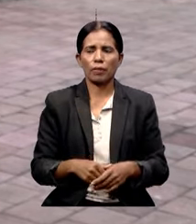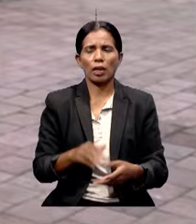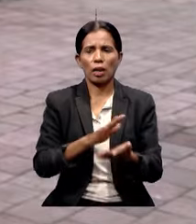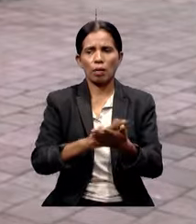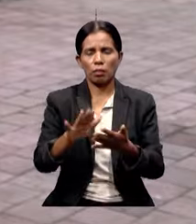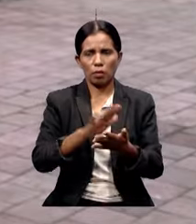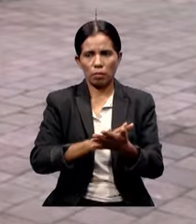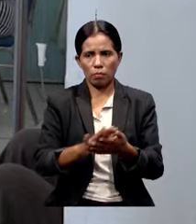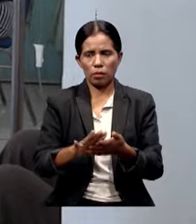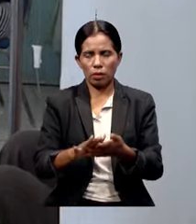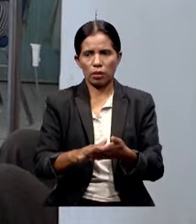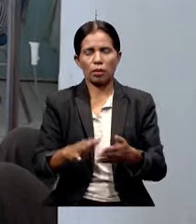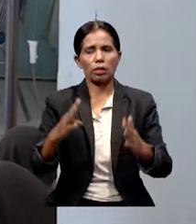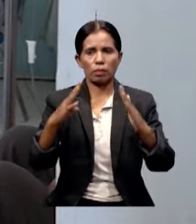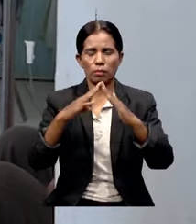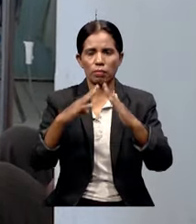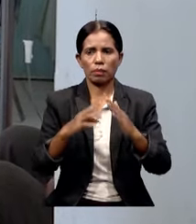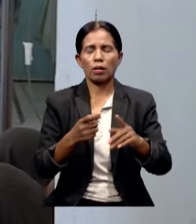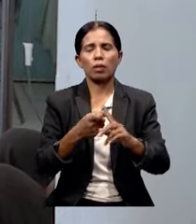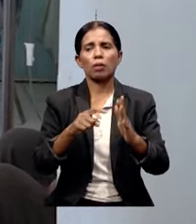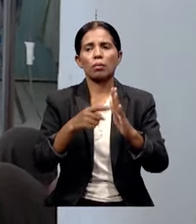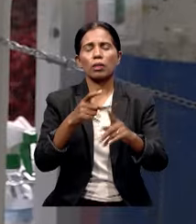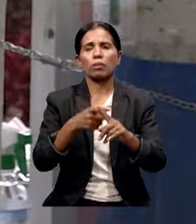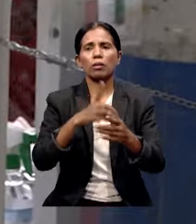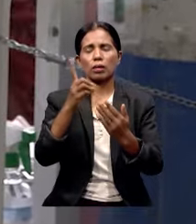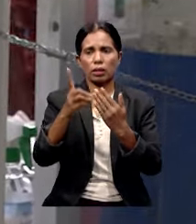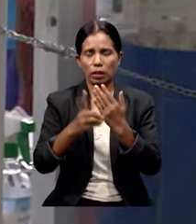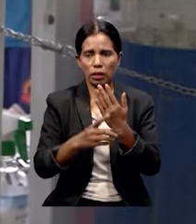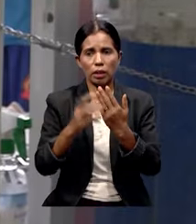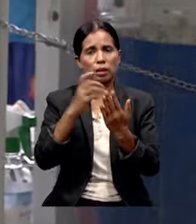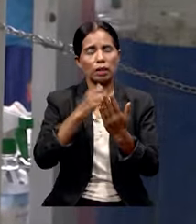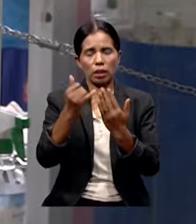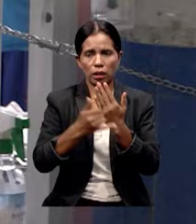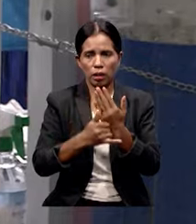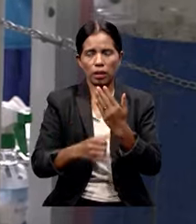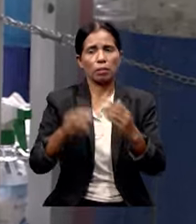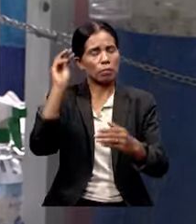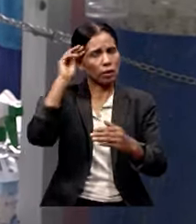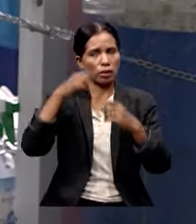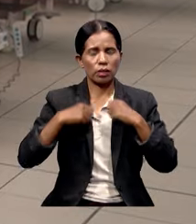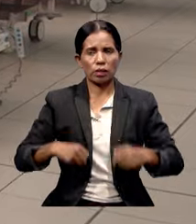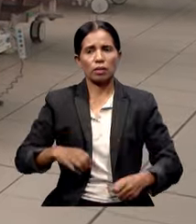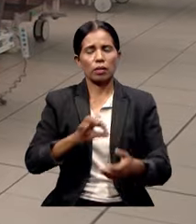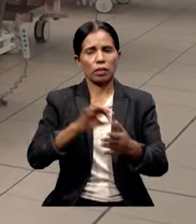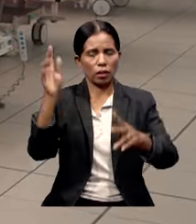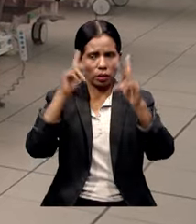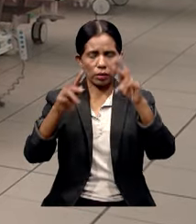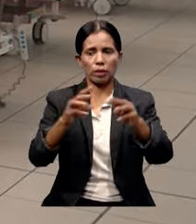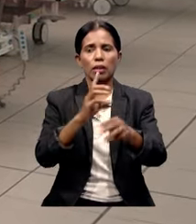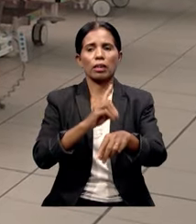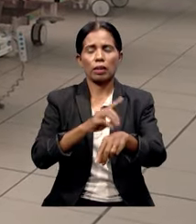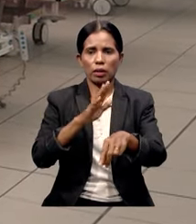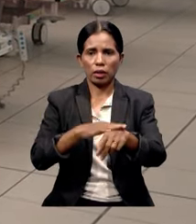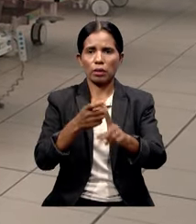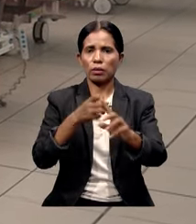tenini umanini Hausi janeiro to dezembro tinang ne Ministério Saúde resista caso dengue husi município di